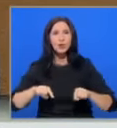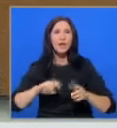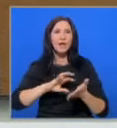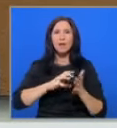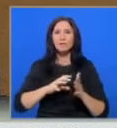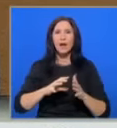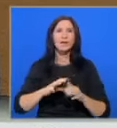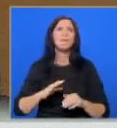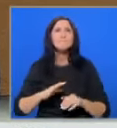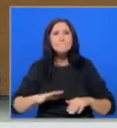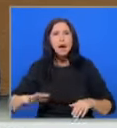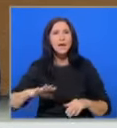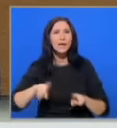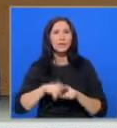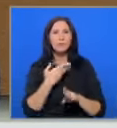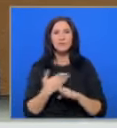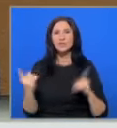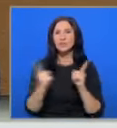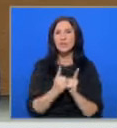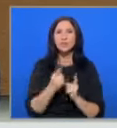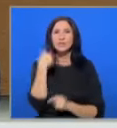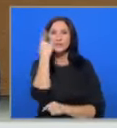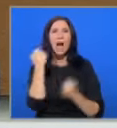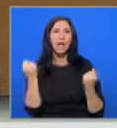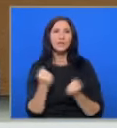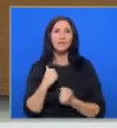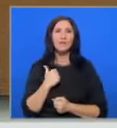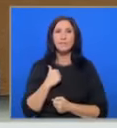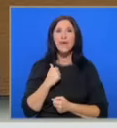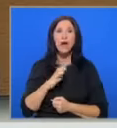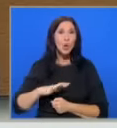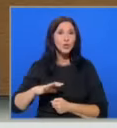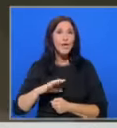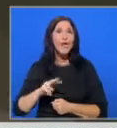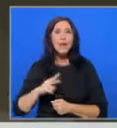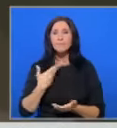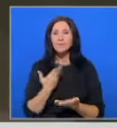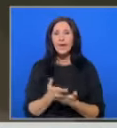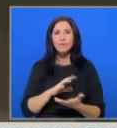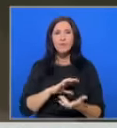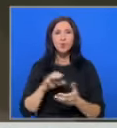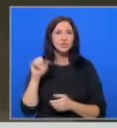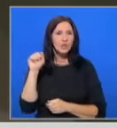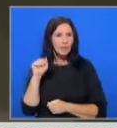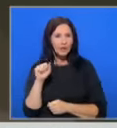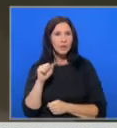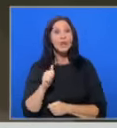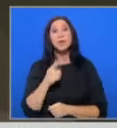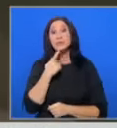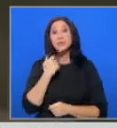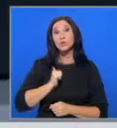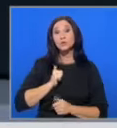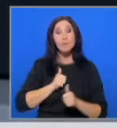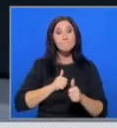квартали, както и провеждане на срещи с лица от активния криминален контингент или с представители на политически партии. За сигурността